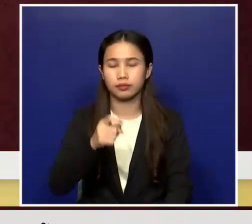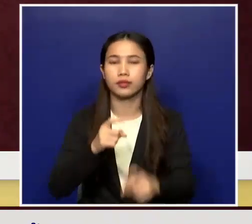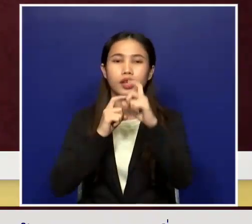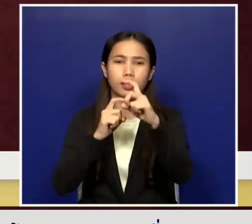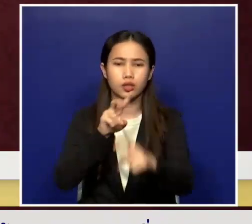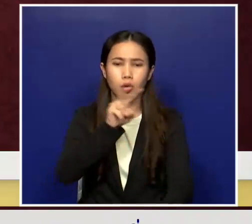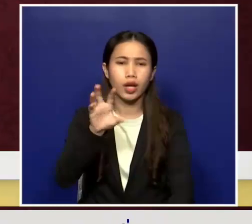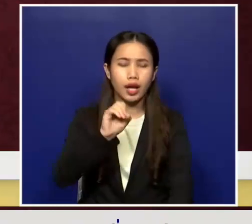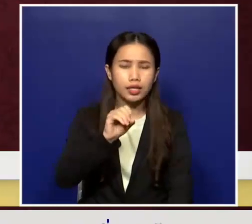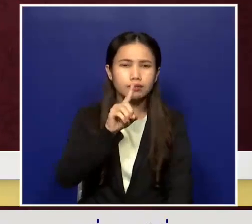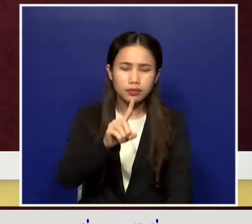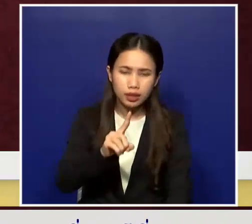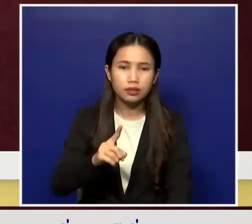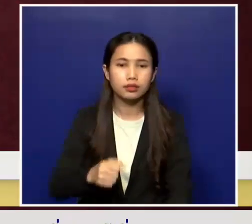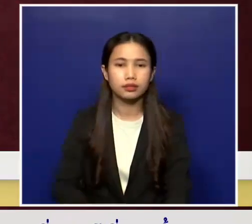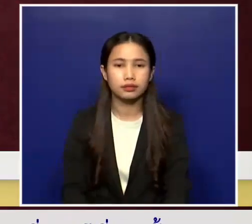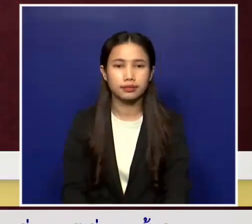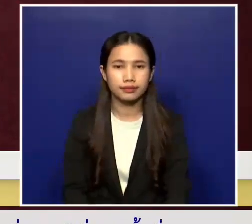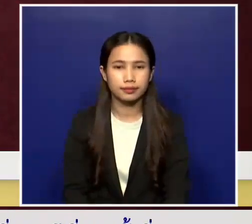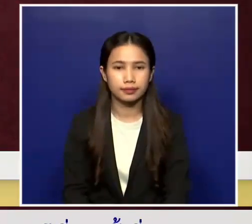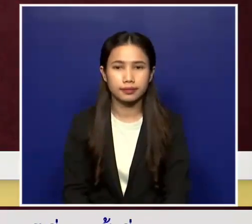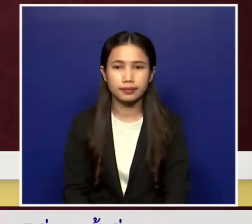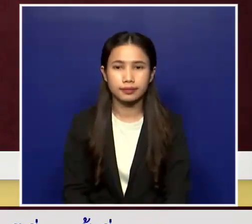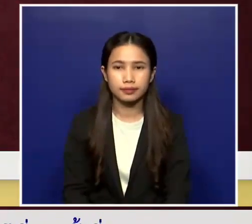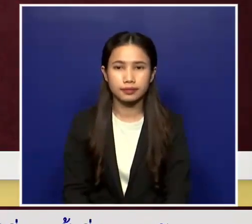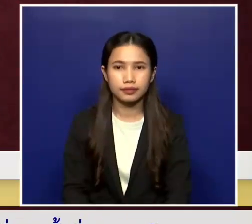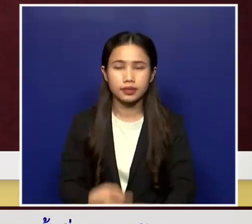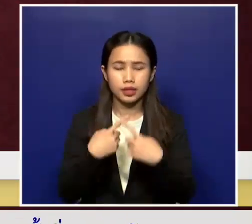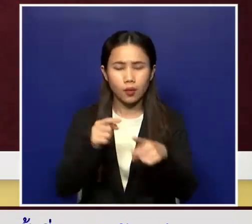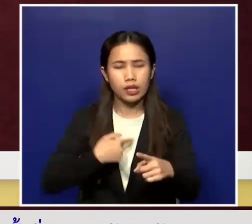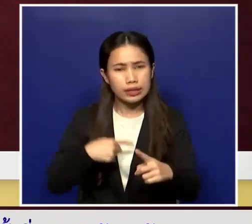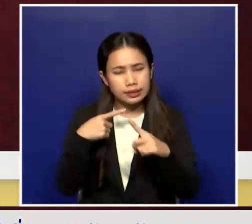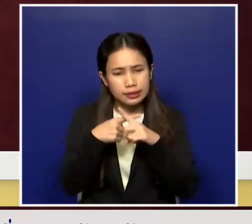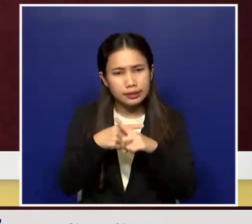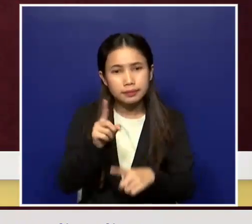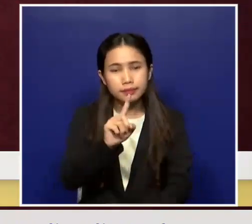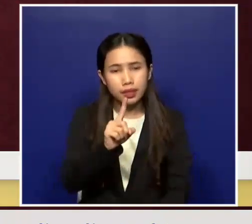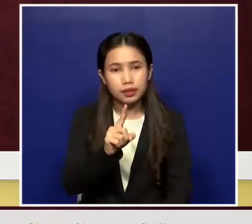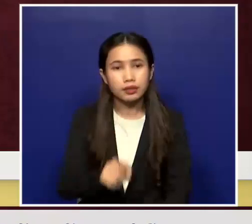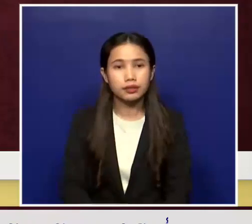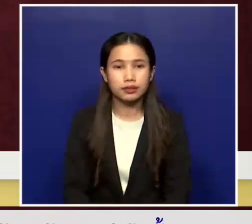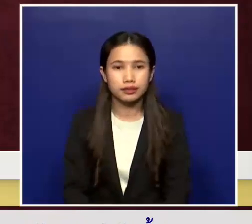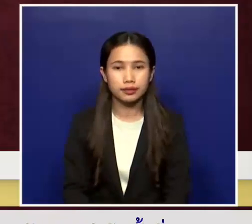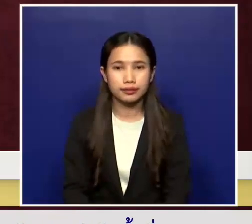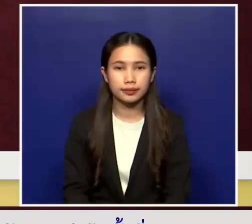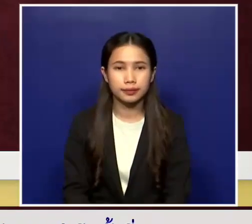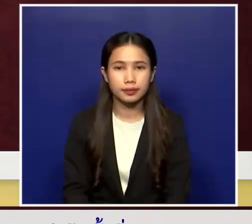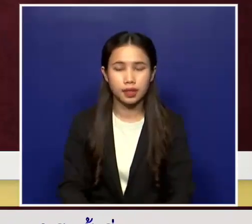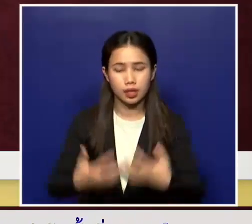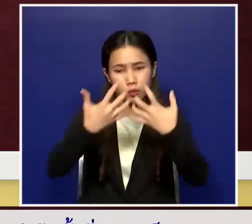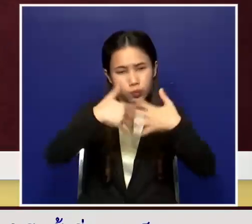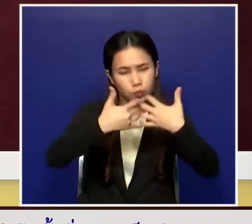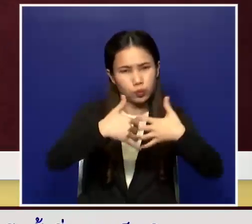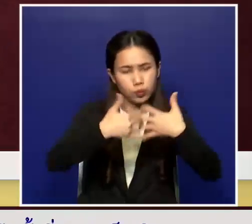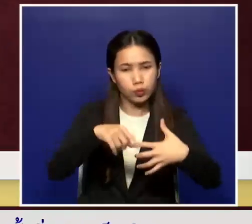งมันไปอย่างงี้ไปได้ยังไงล่ะครับนี่คือสิ่งที่มันเจ็บปวดนะครับยิ่งกว่านั้นนะครับเครื่องยนต์รุ่นนี้นะครับ